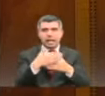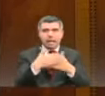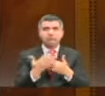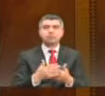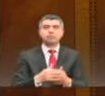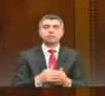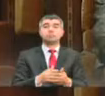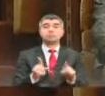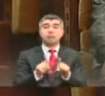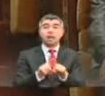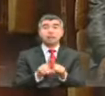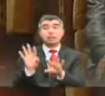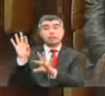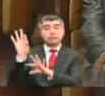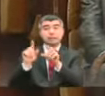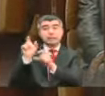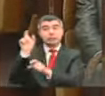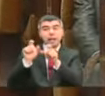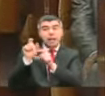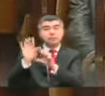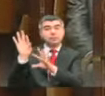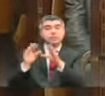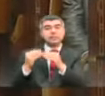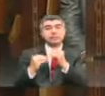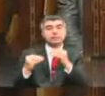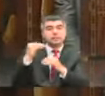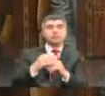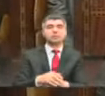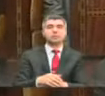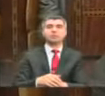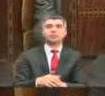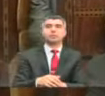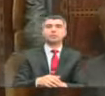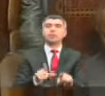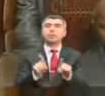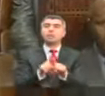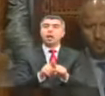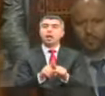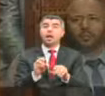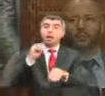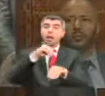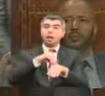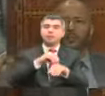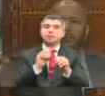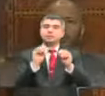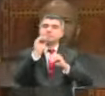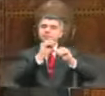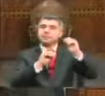المدرسية المستفيدة منه. ثم سنقوم أيضا بتحيين الإطار القانوني والمرجعي